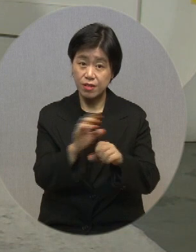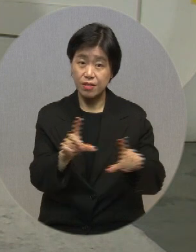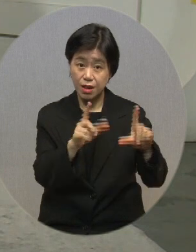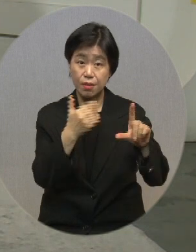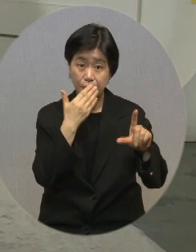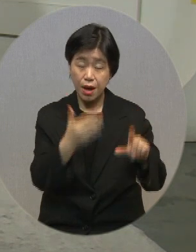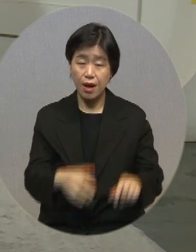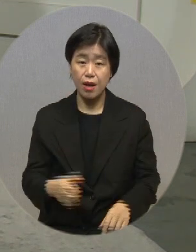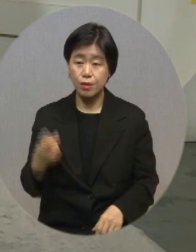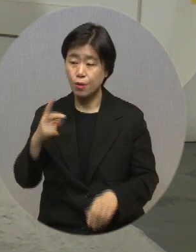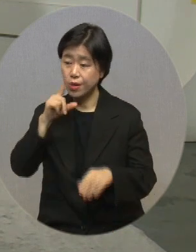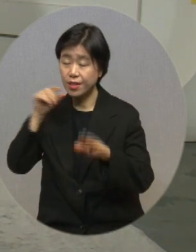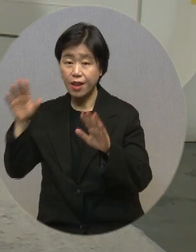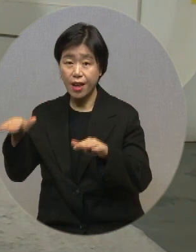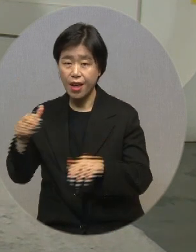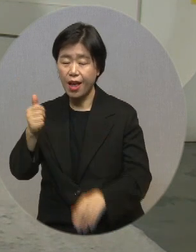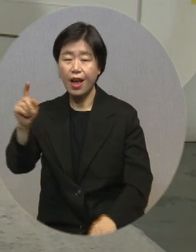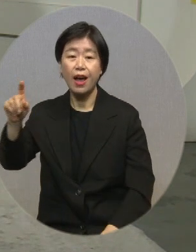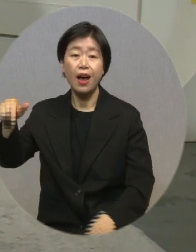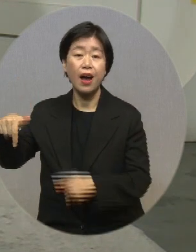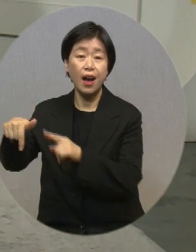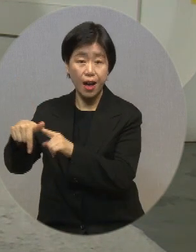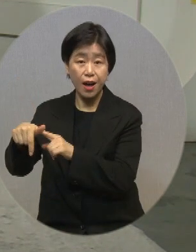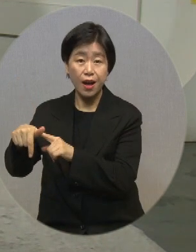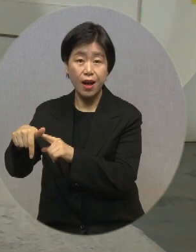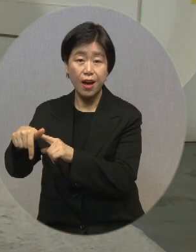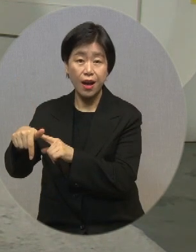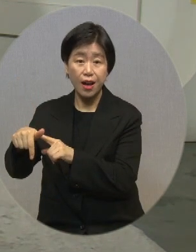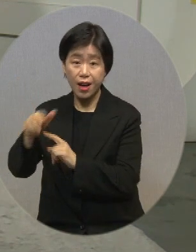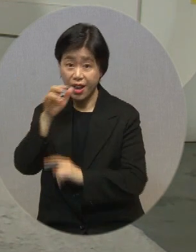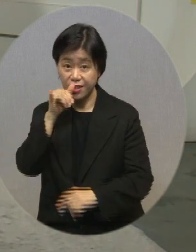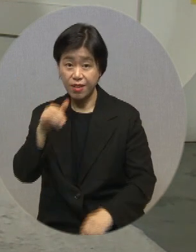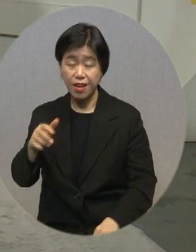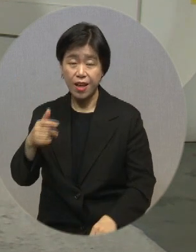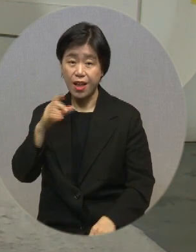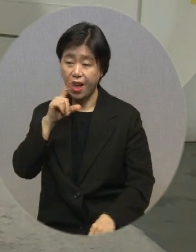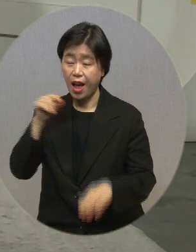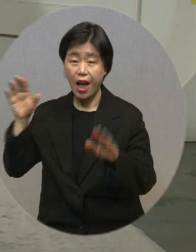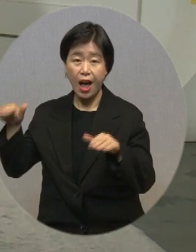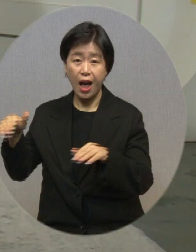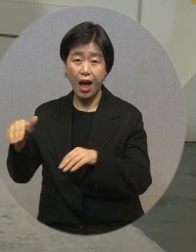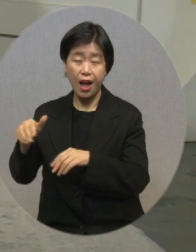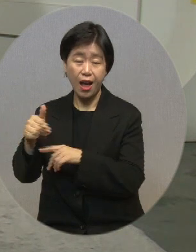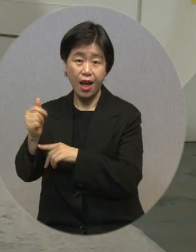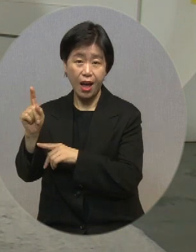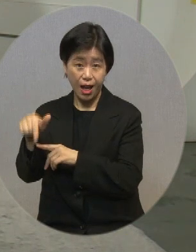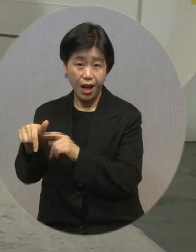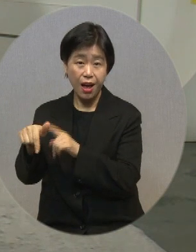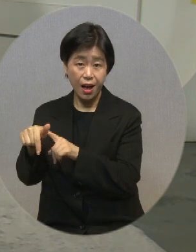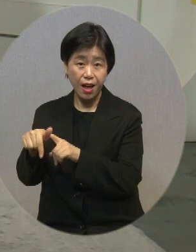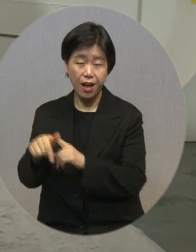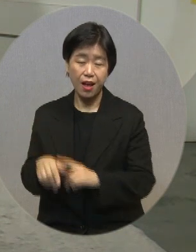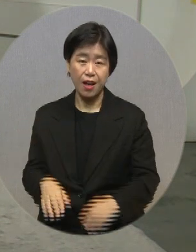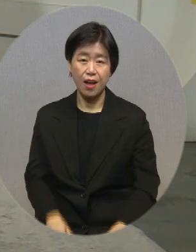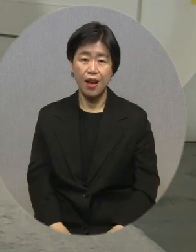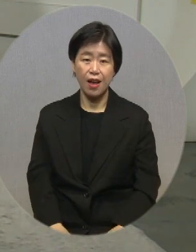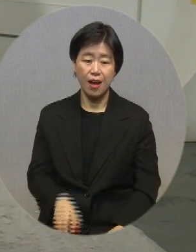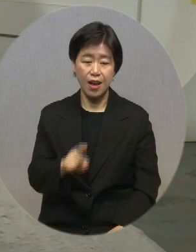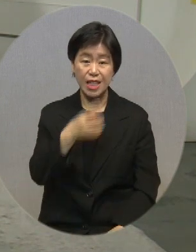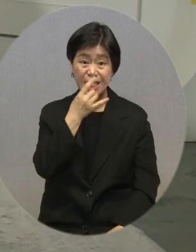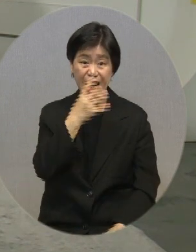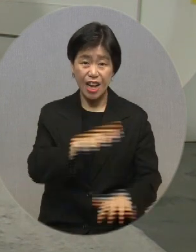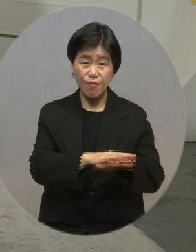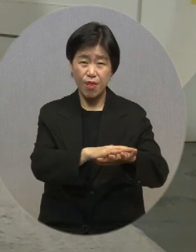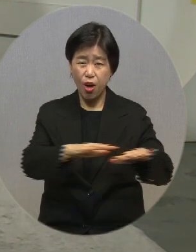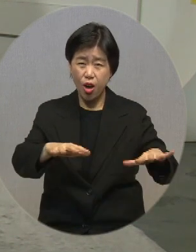학. 학. 학. 네. 예. 그게 철원 평야에 네. 겨울이면 이제 빈들이잖아요. 아. 거기 때로도 이제